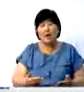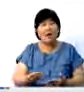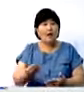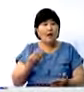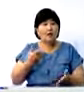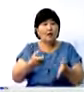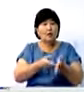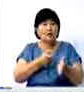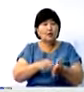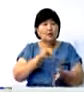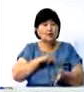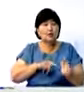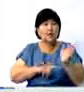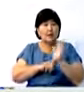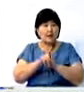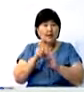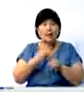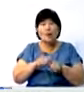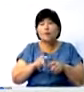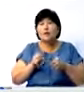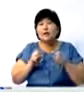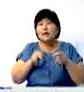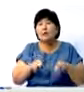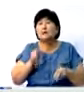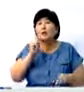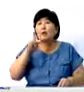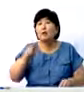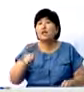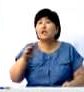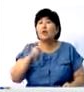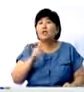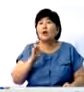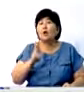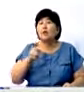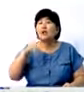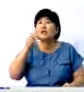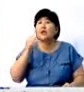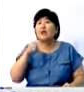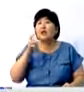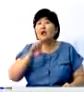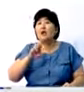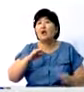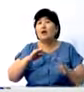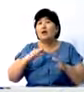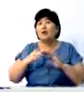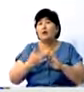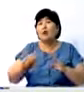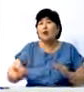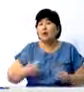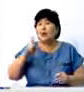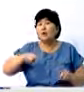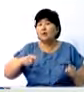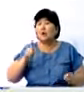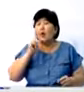тергеу жұмыстары басталды. Осы қылмыстыққа күдікті ретінде Жаңақорған ауданы Шалқия ауылының тұрғыны азамат ұсталынып,